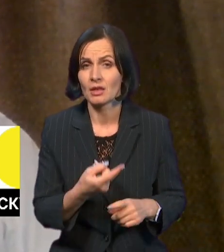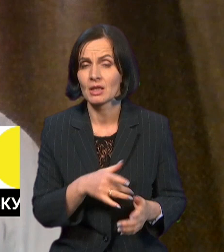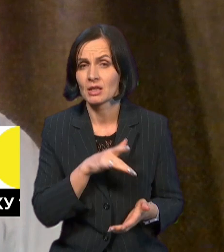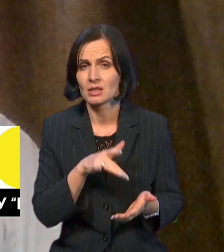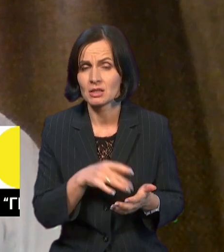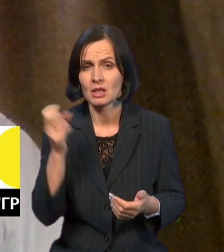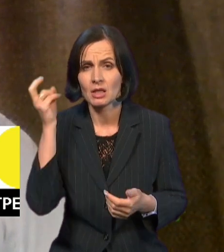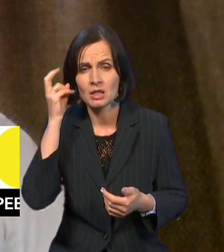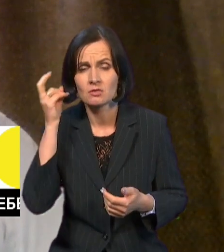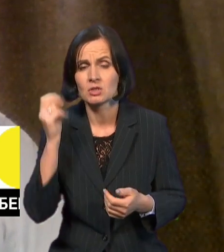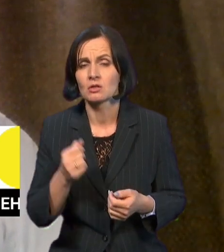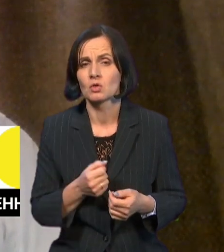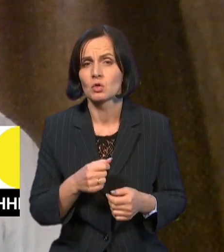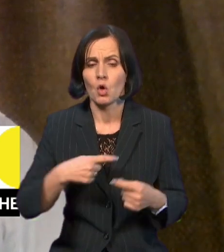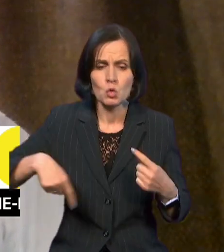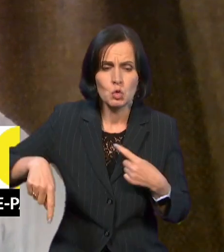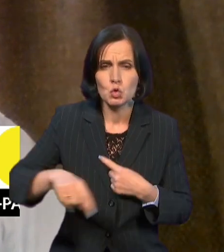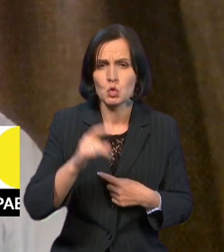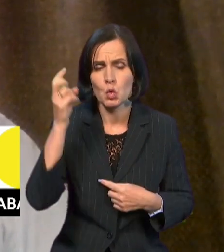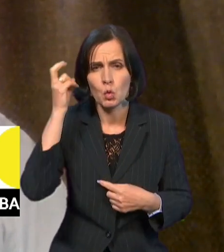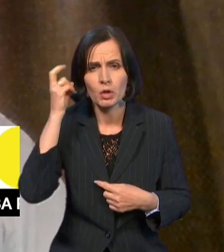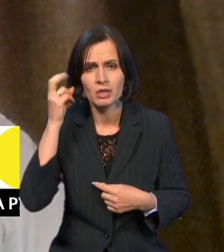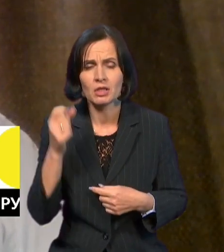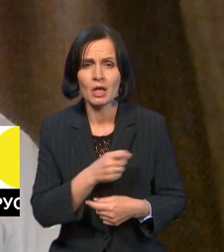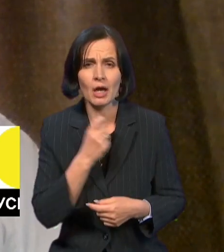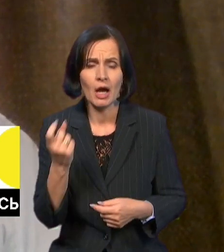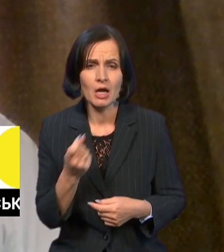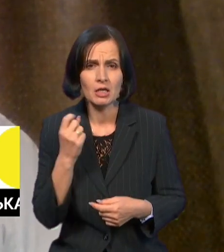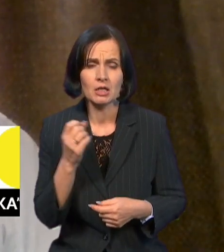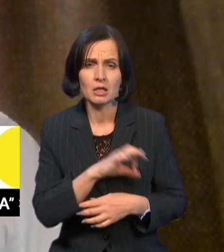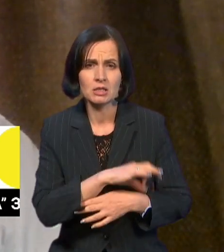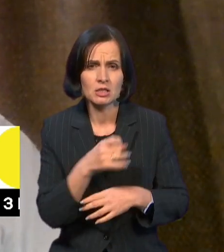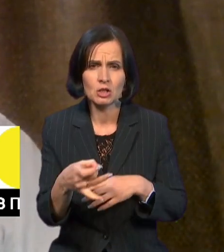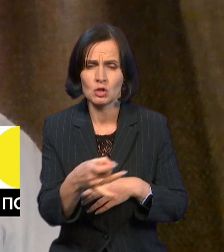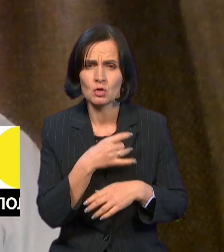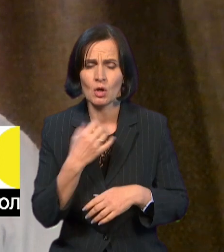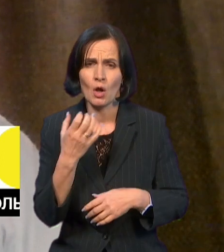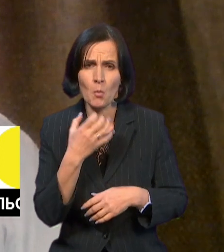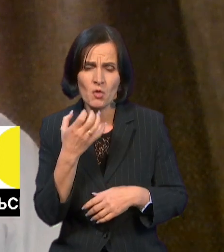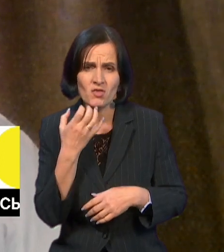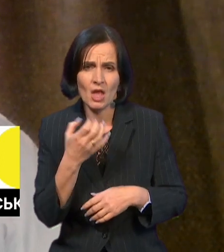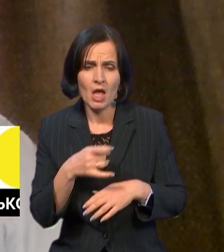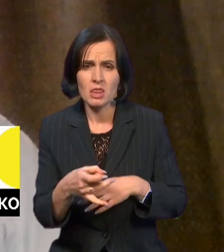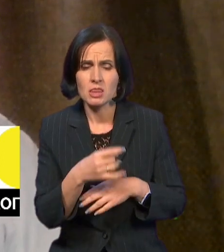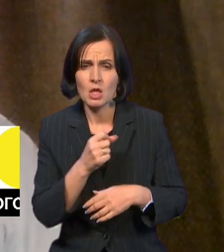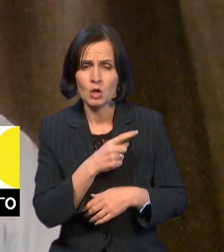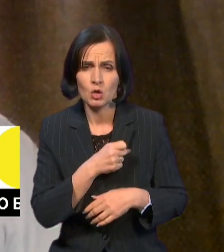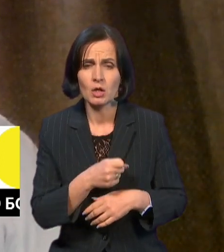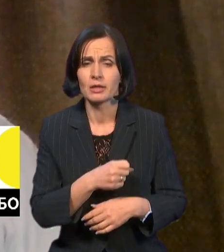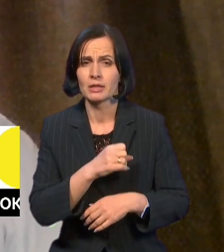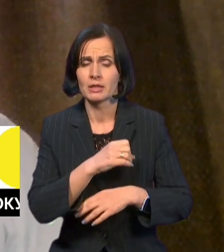центральний київський, навколо Києва, харківський, східний, південний одеський, західний,